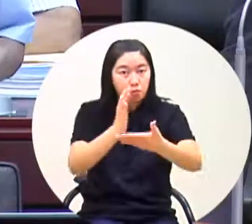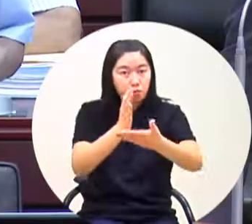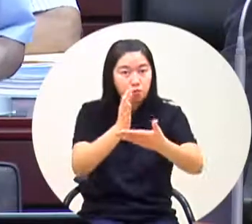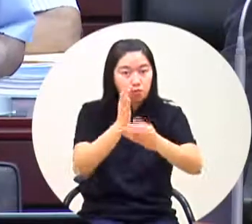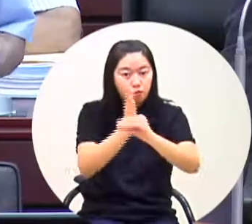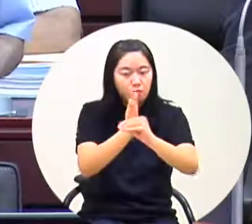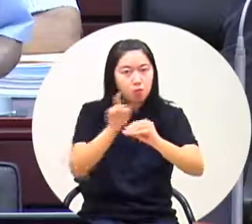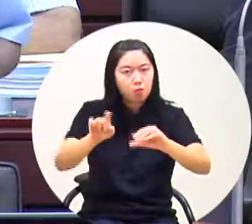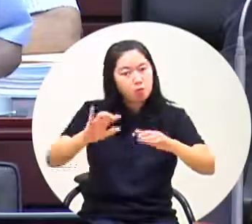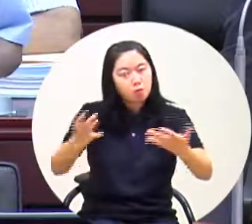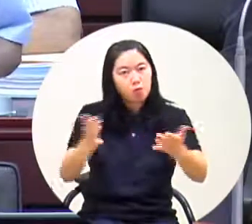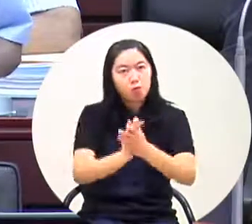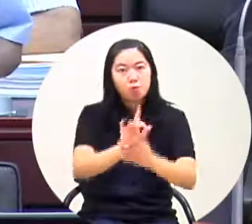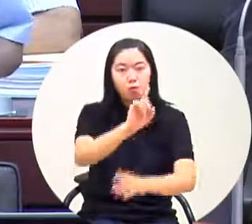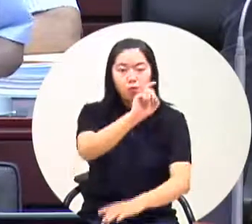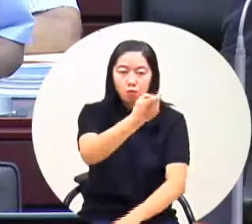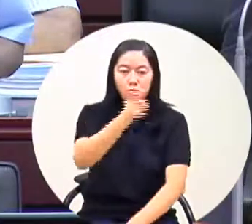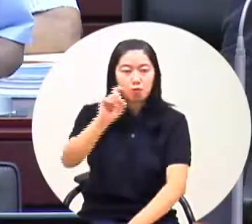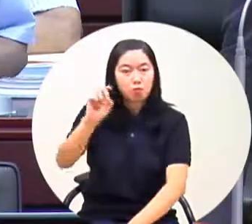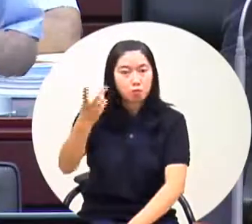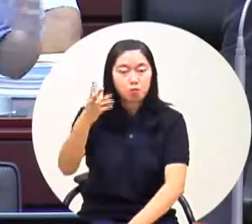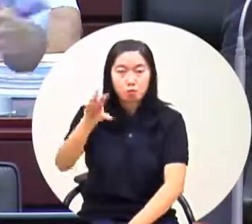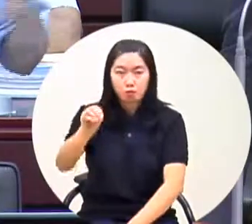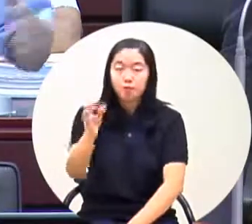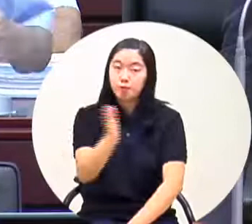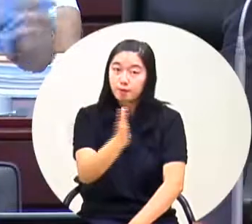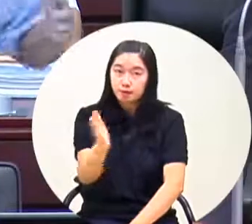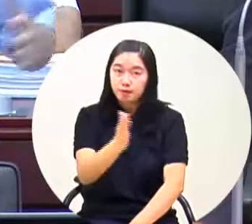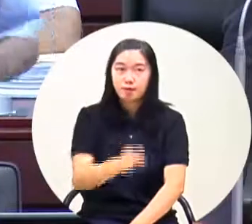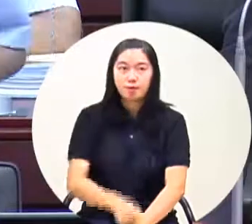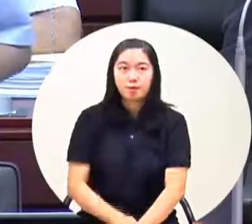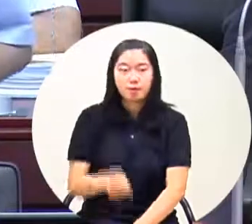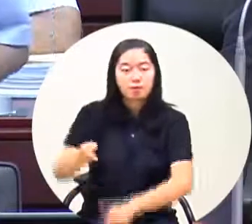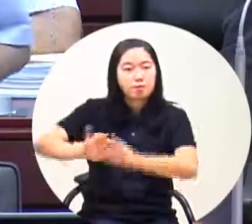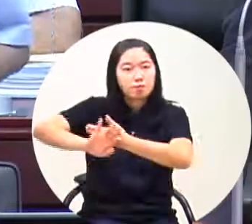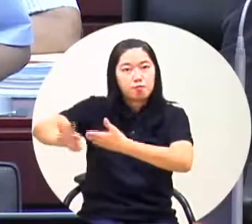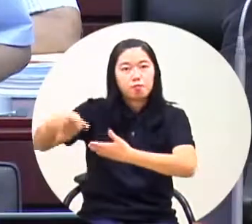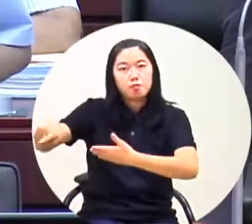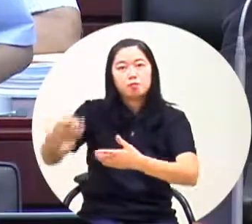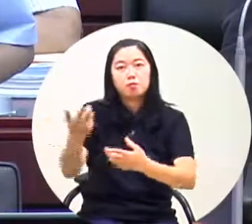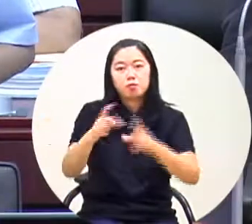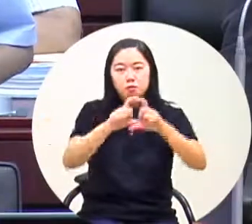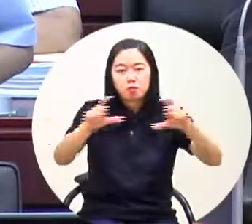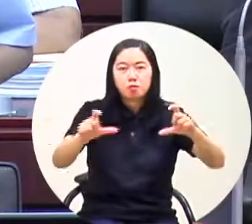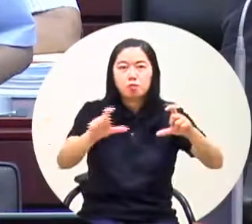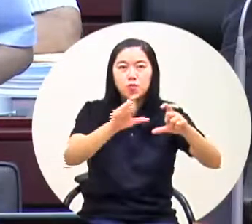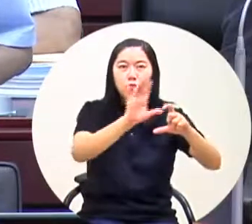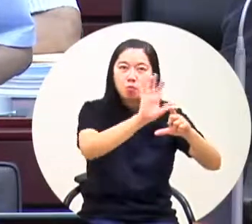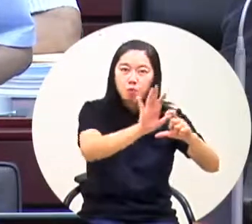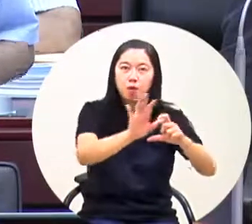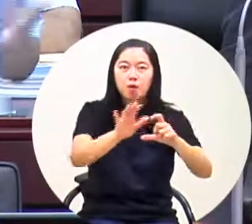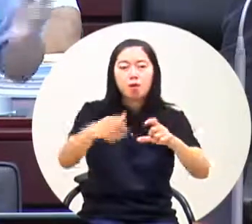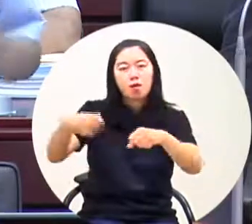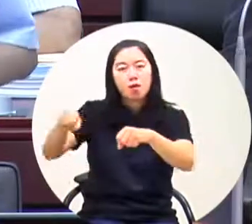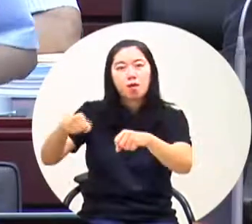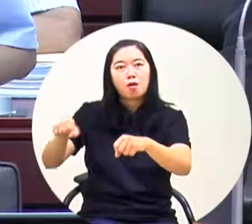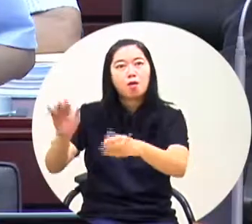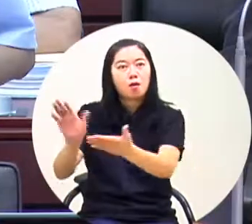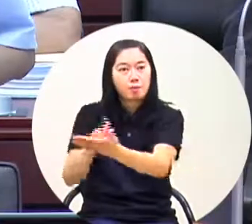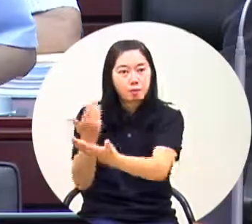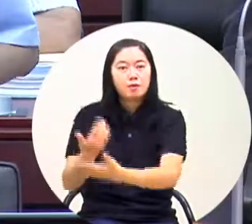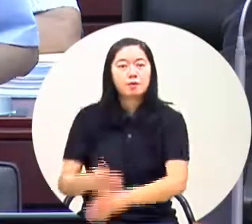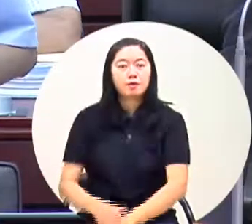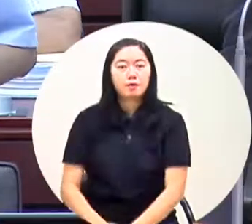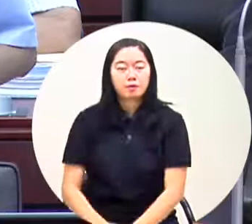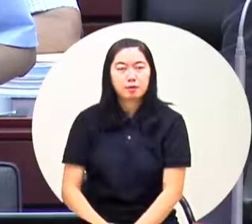下10到12万左右。其他就是私车的部分啦。所以这个部分跟议员报告，就